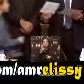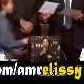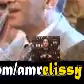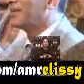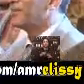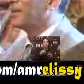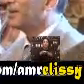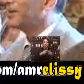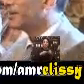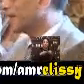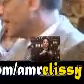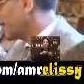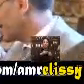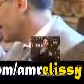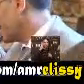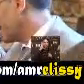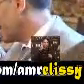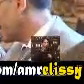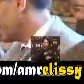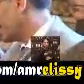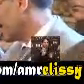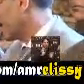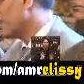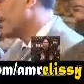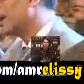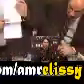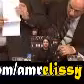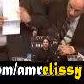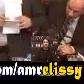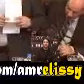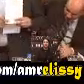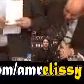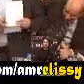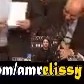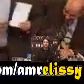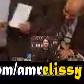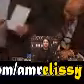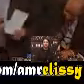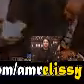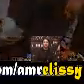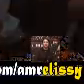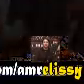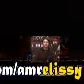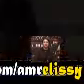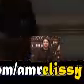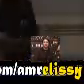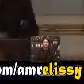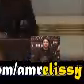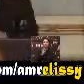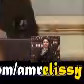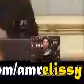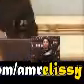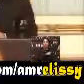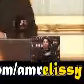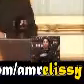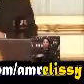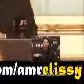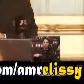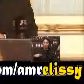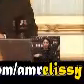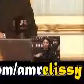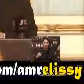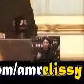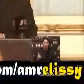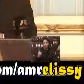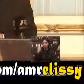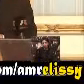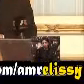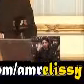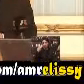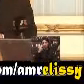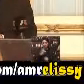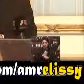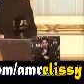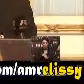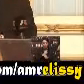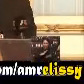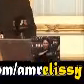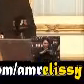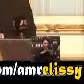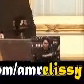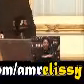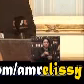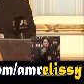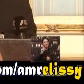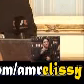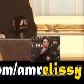مأوى لهم. الحكومة لن تستطيع القيام